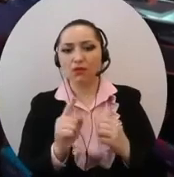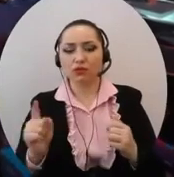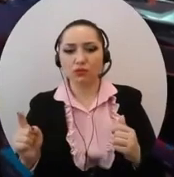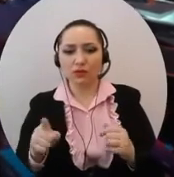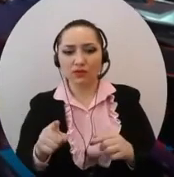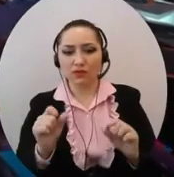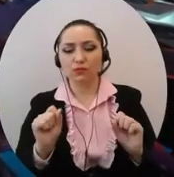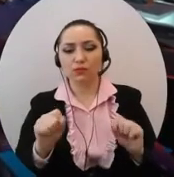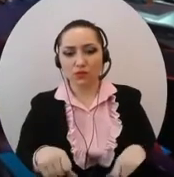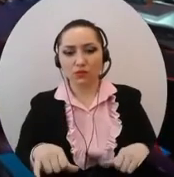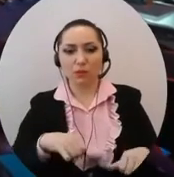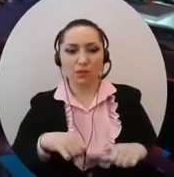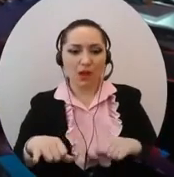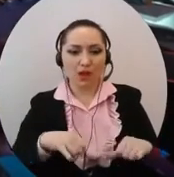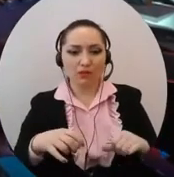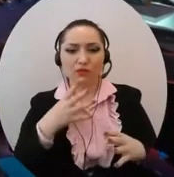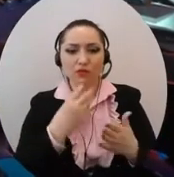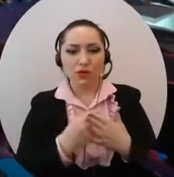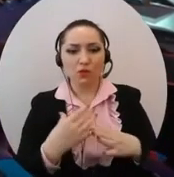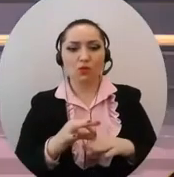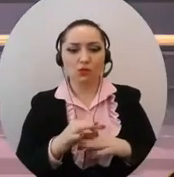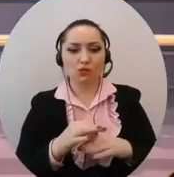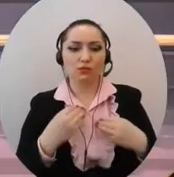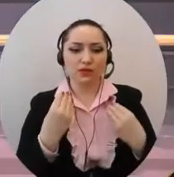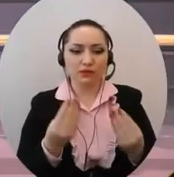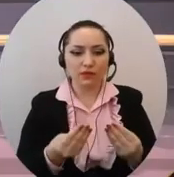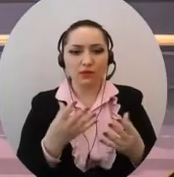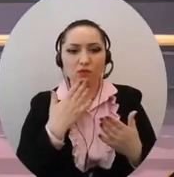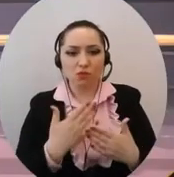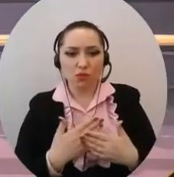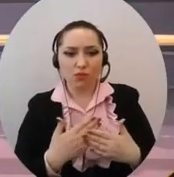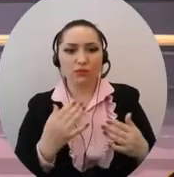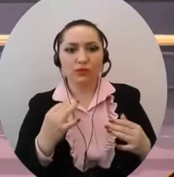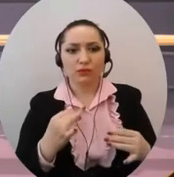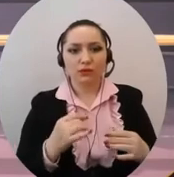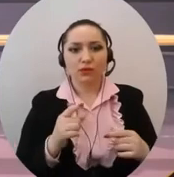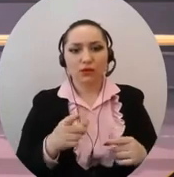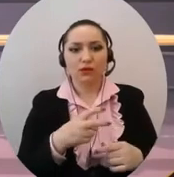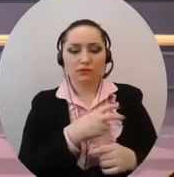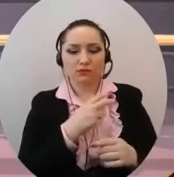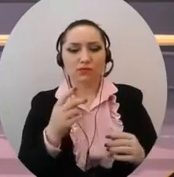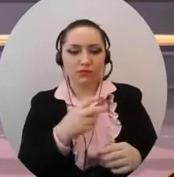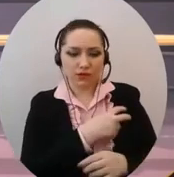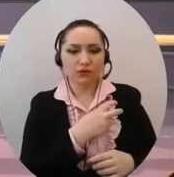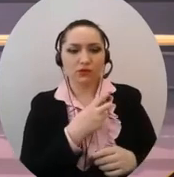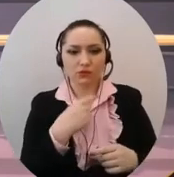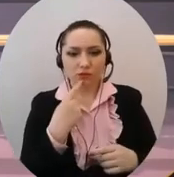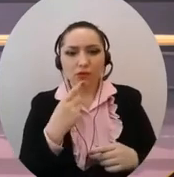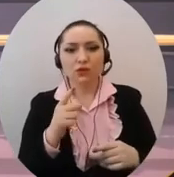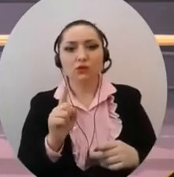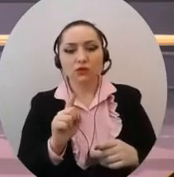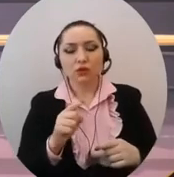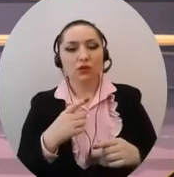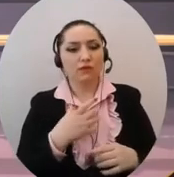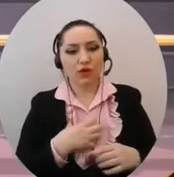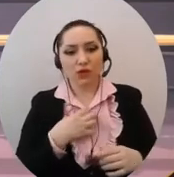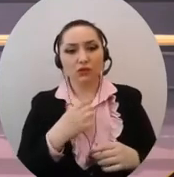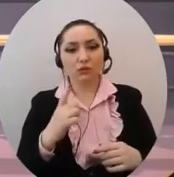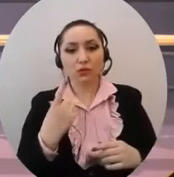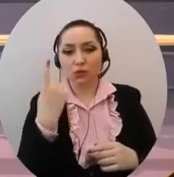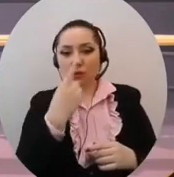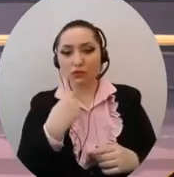свою кожу, любить, проявлять к ней любовь. Это я вам как дерматолог говорю, очень важно. Потому что мы почему-то на лицо обращаем внимание,